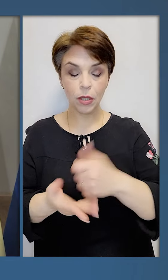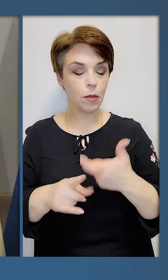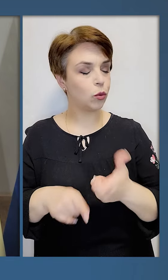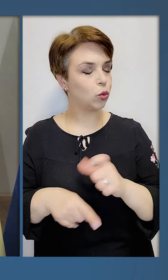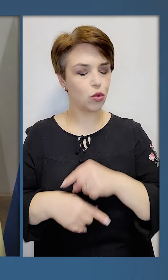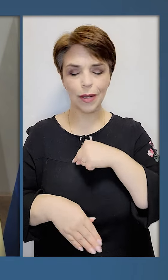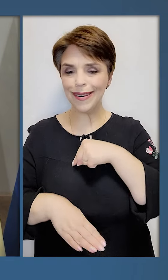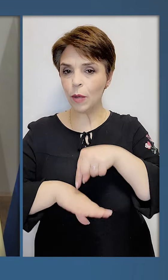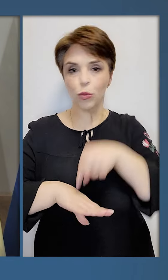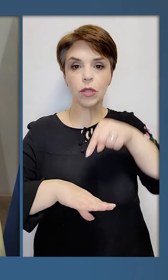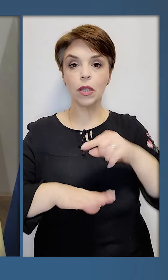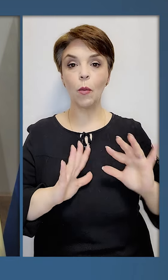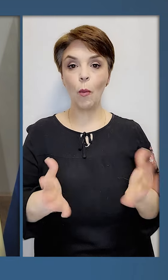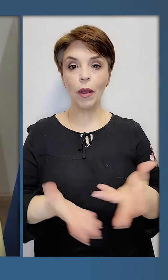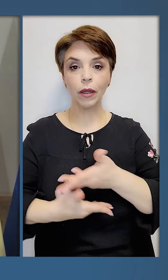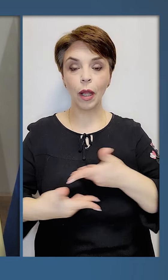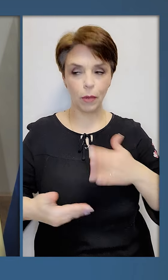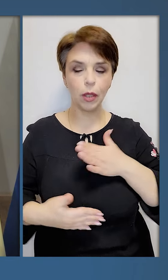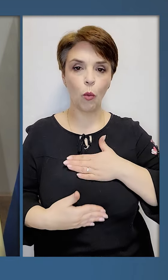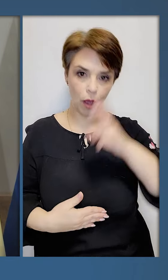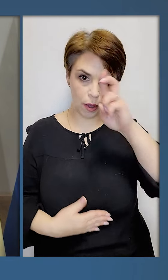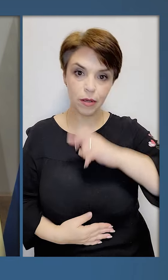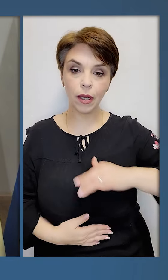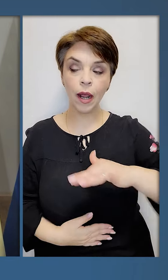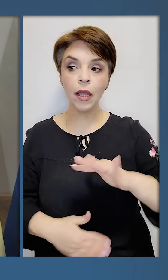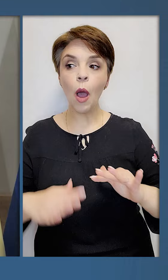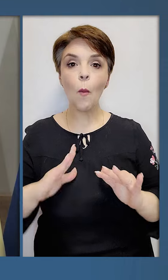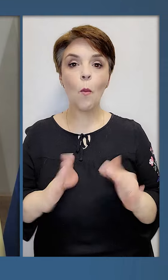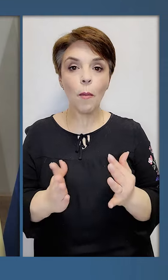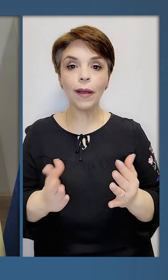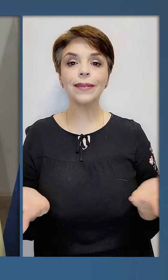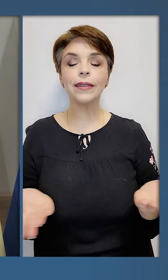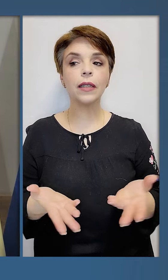Це був дуже емоційний момент для мене і для моєї країни. Момент,